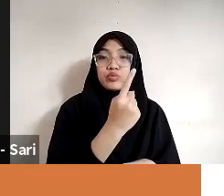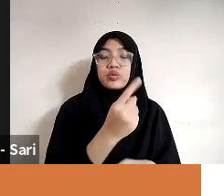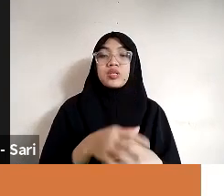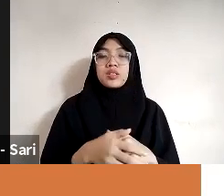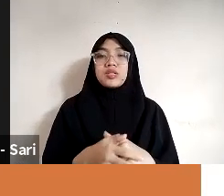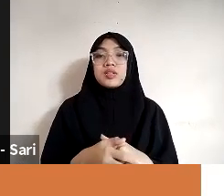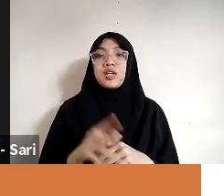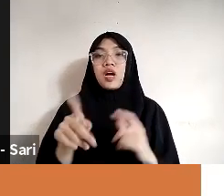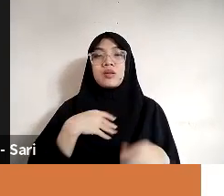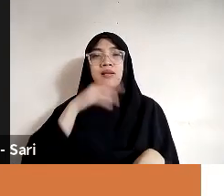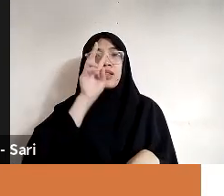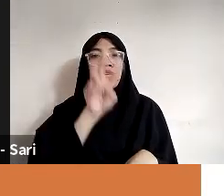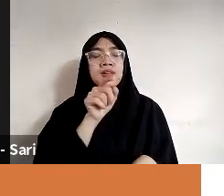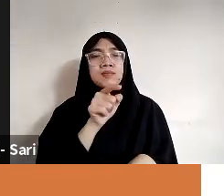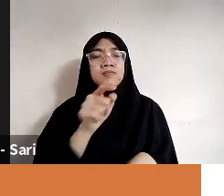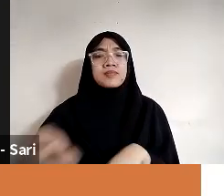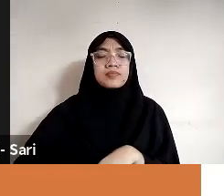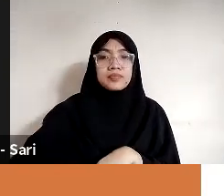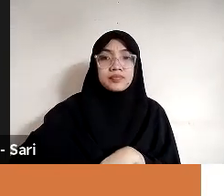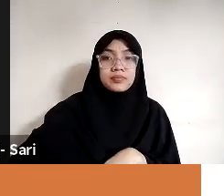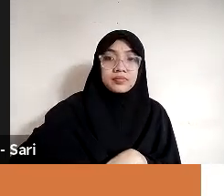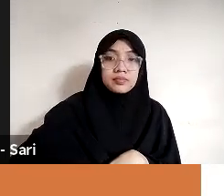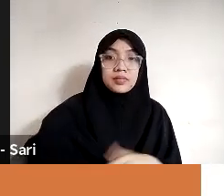saya melihatnya begini, menghadapi